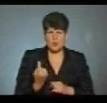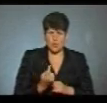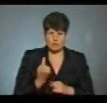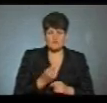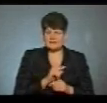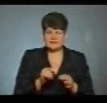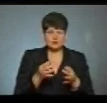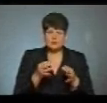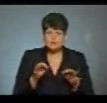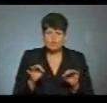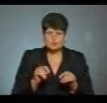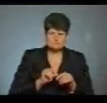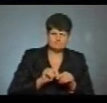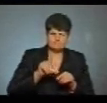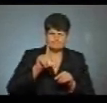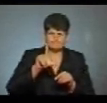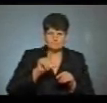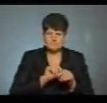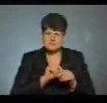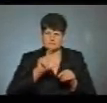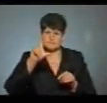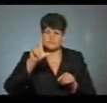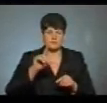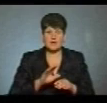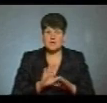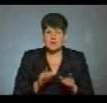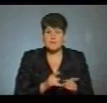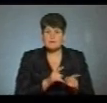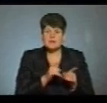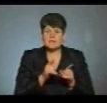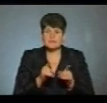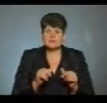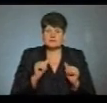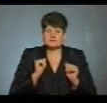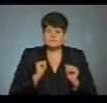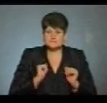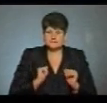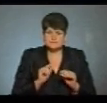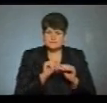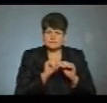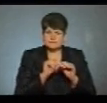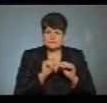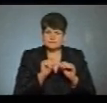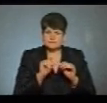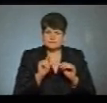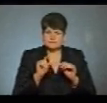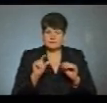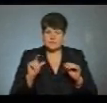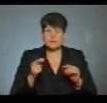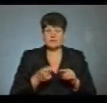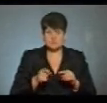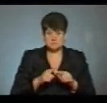не допустити різкого підйому спалаху і перевести в це трішечки в тривалу хронічну